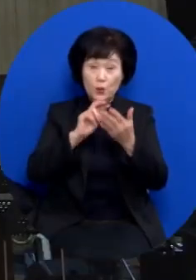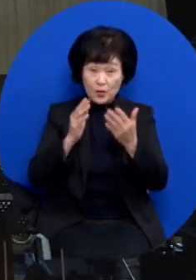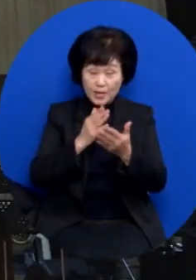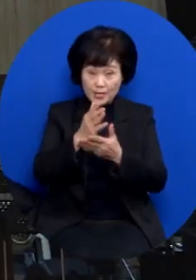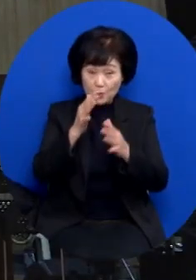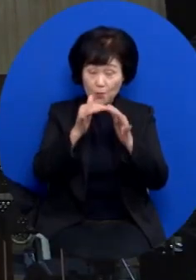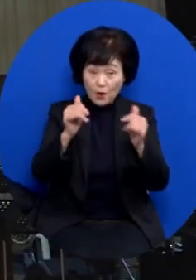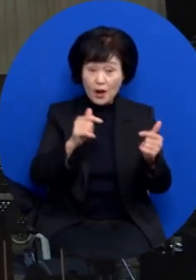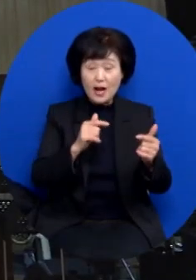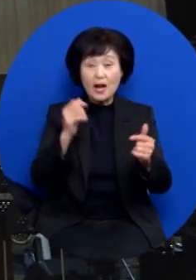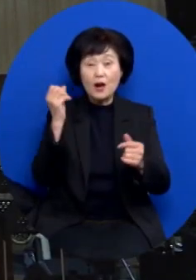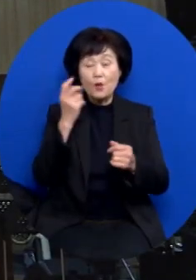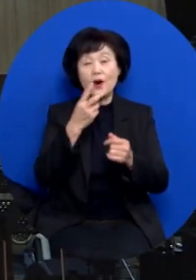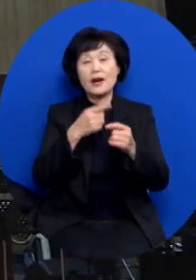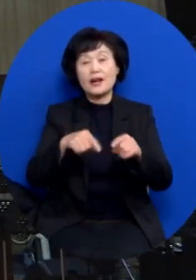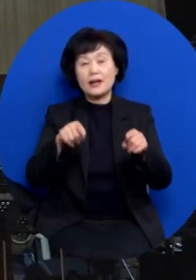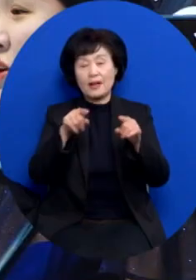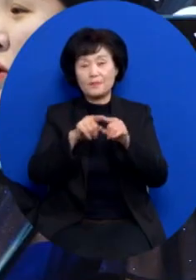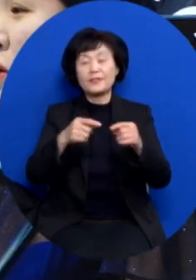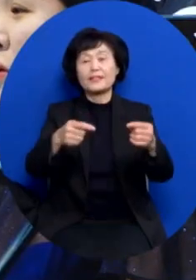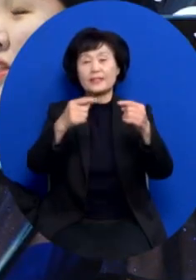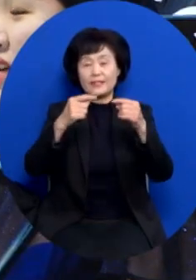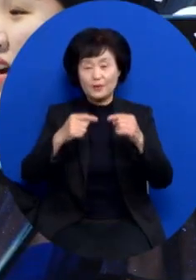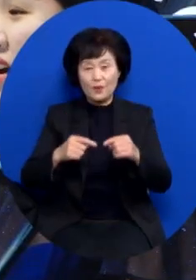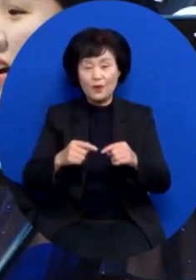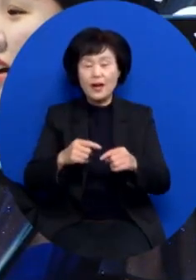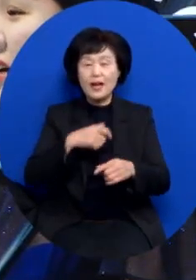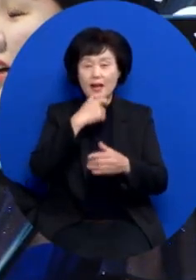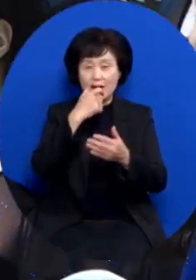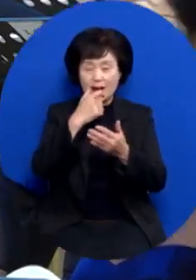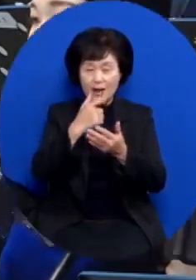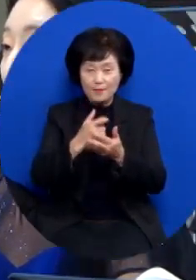박효선과 광주 동명교회 셀라 찬양단이 특별 출연해 감동을 선사했습니다.